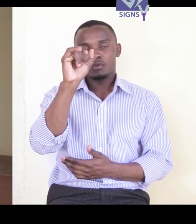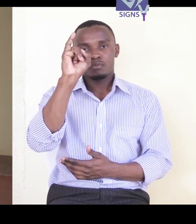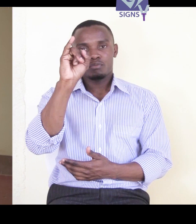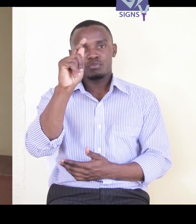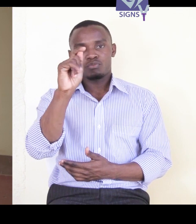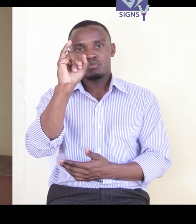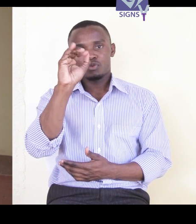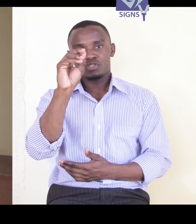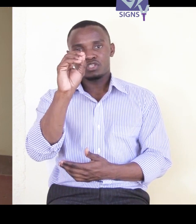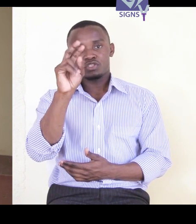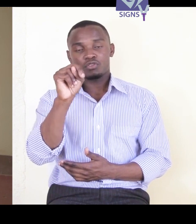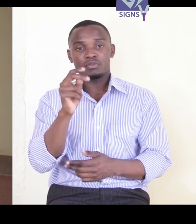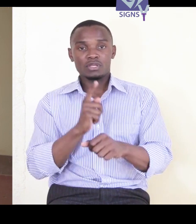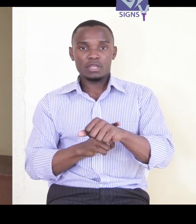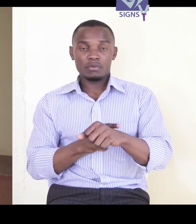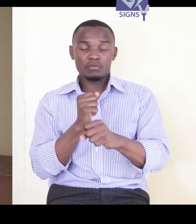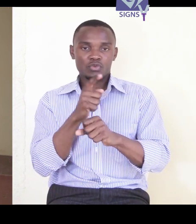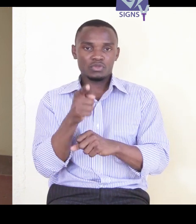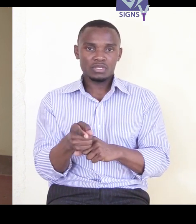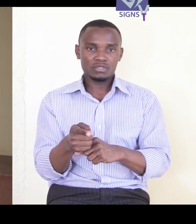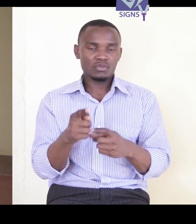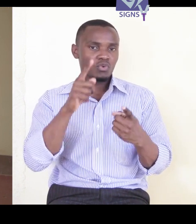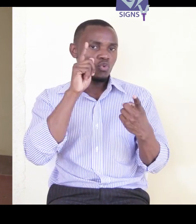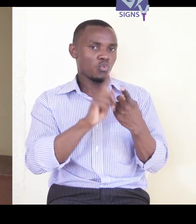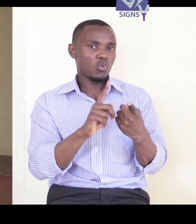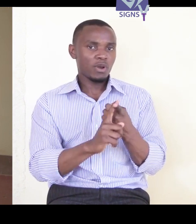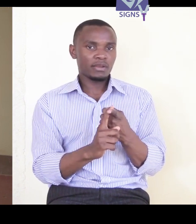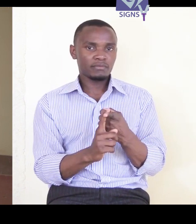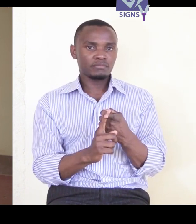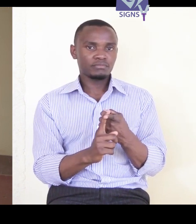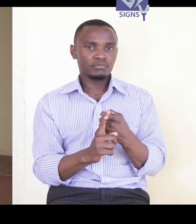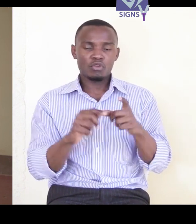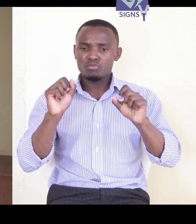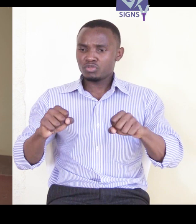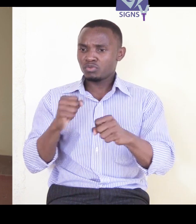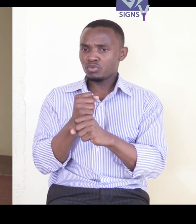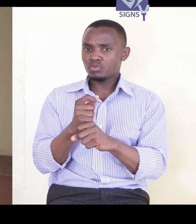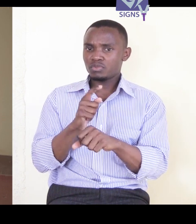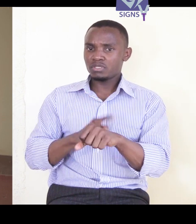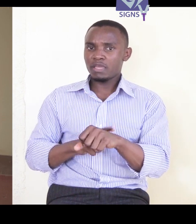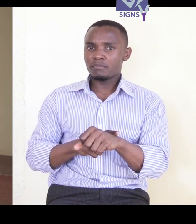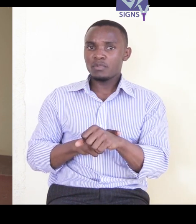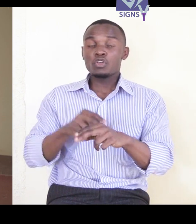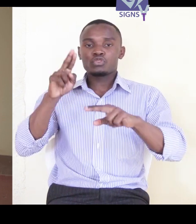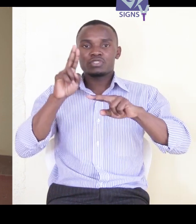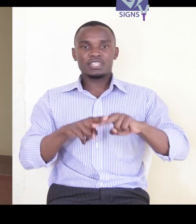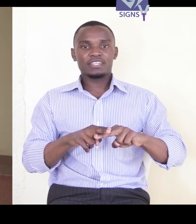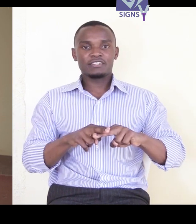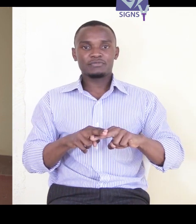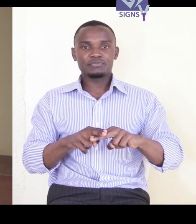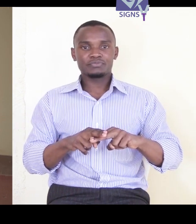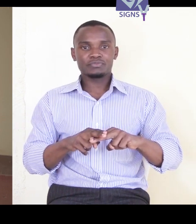Japanese massage ama shiatsu. Moja, unaweza fanyiwa shiatsu kama umekaa. Unaweza